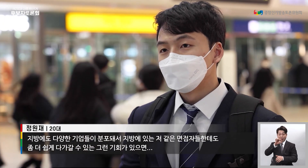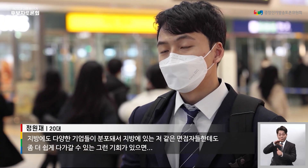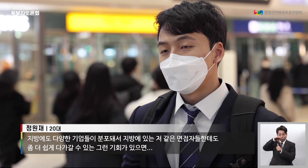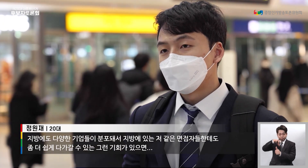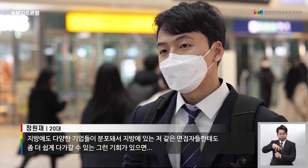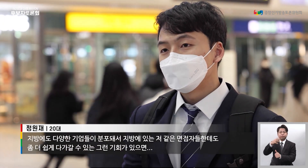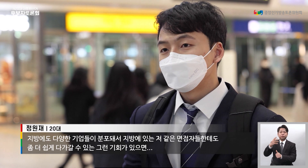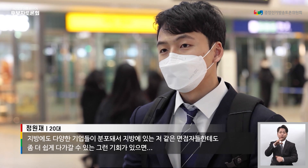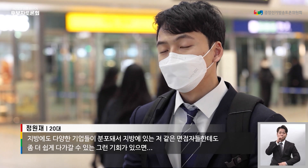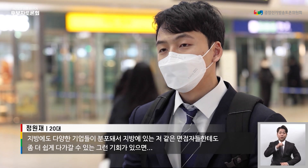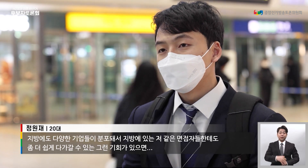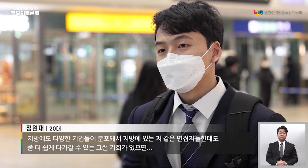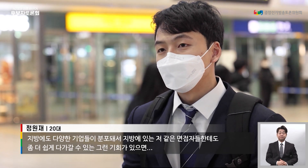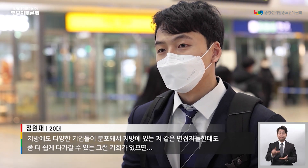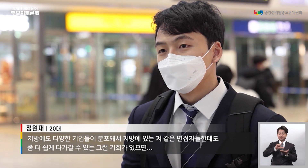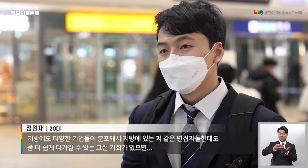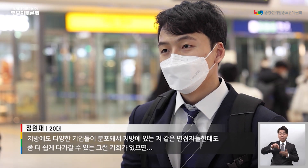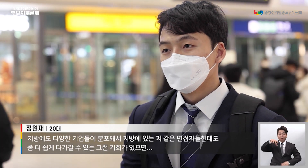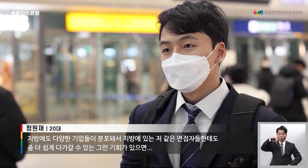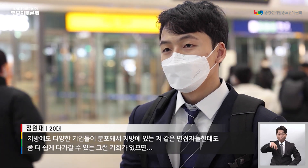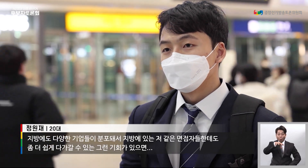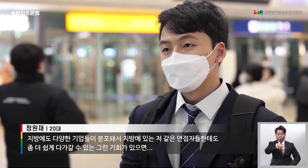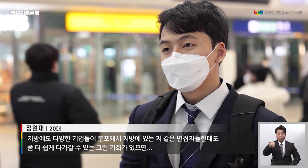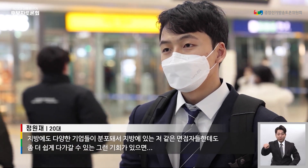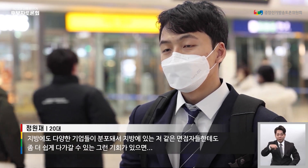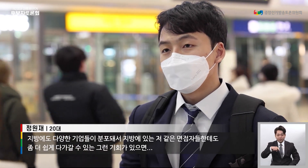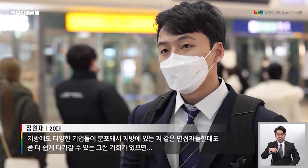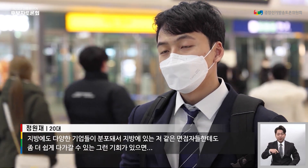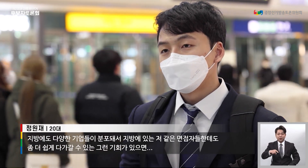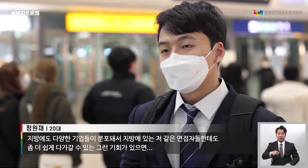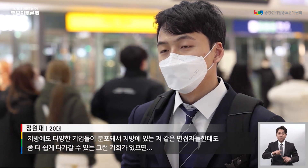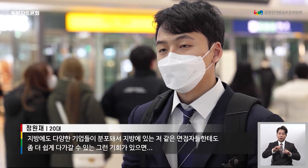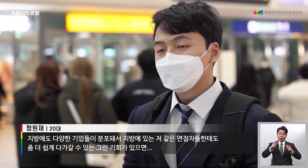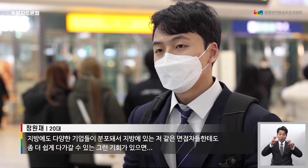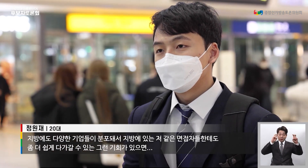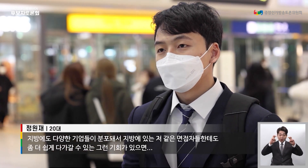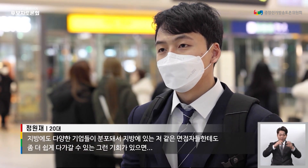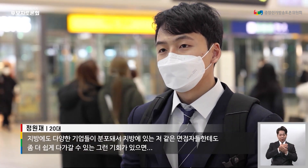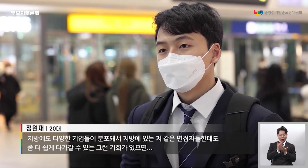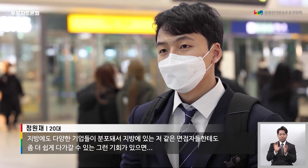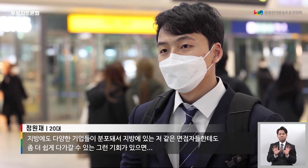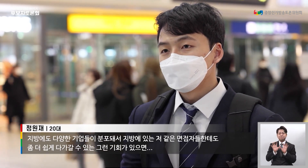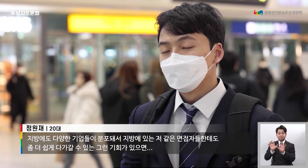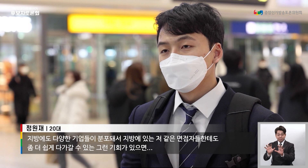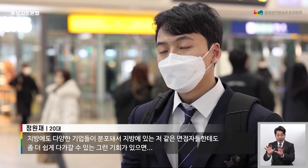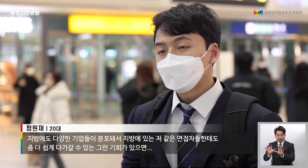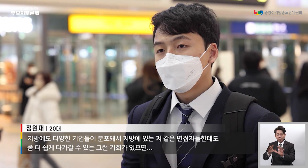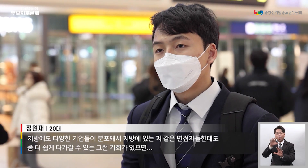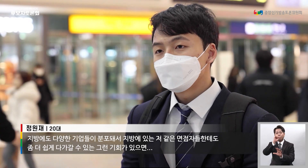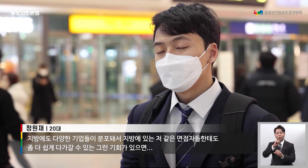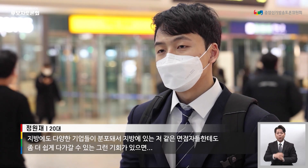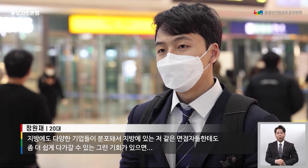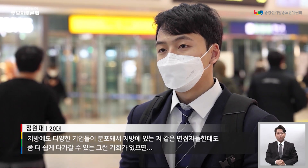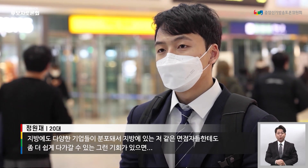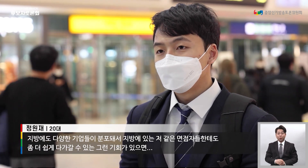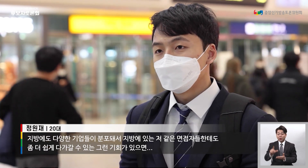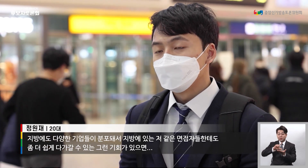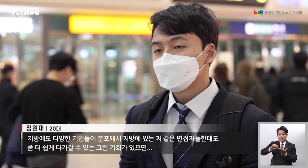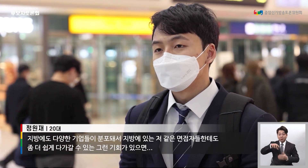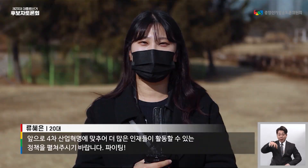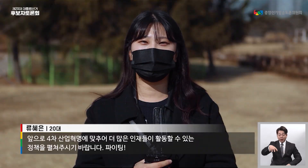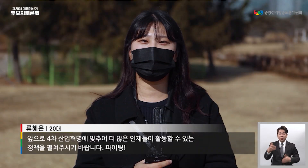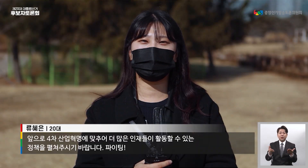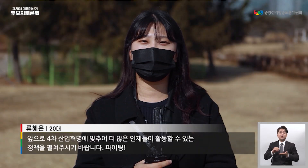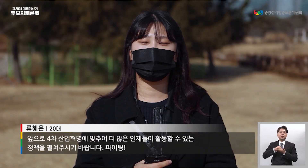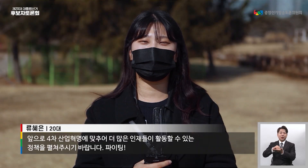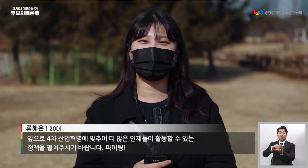지방에도 좀 다양한 기업들이 분포돼서 좀 지방에 있는 저 같은 면접자들한테도 좀 더 쉽게 다가갈 수 있는 그런 기회가